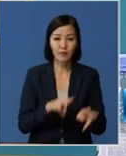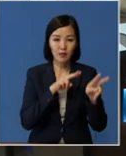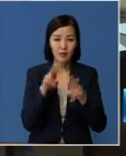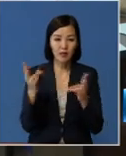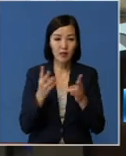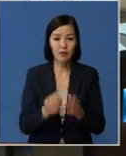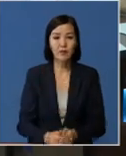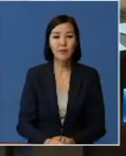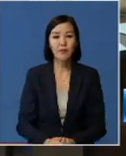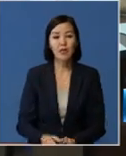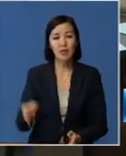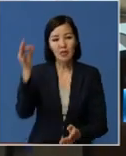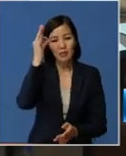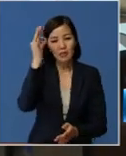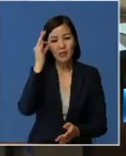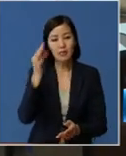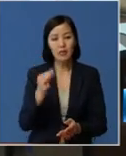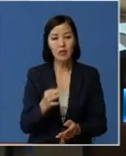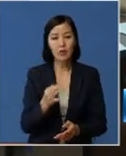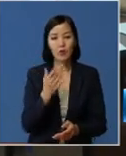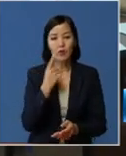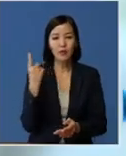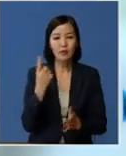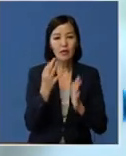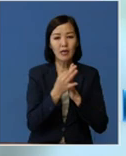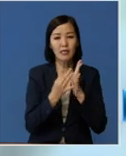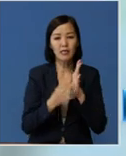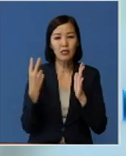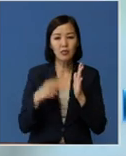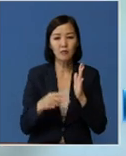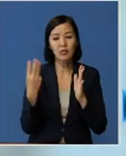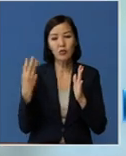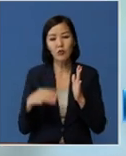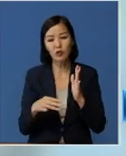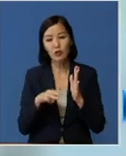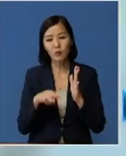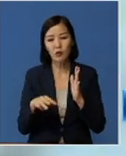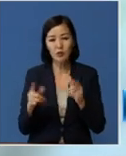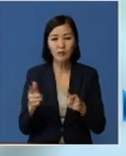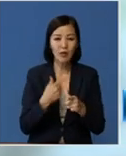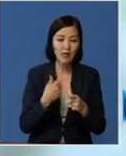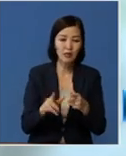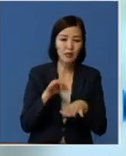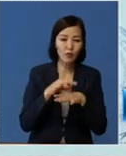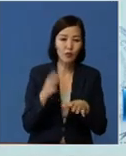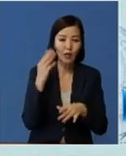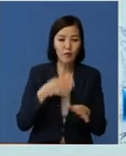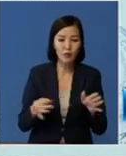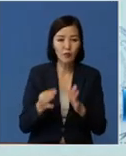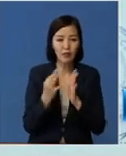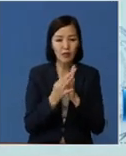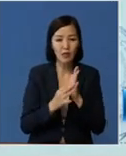возьмите. Естеріңізге сала кетелік, биыл ұлттық бірыңғай тест сынақтары 20-30 маусым аралығында өтеді. Алматы облысы бойынша